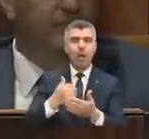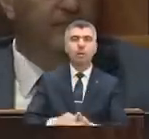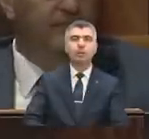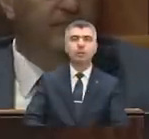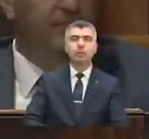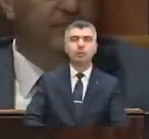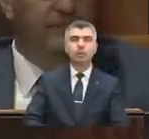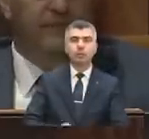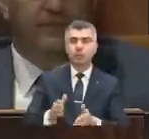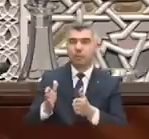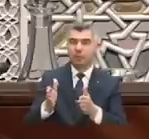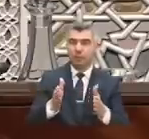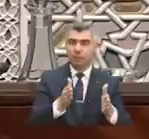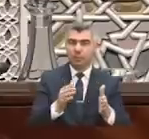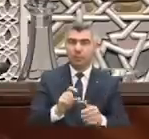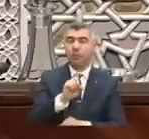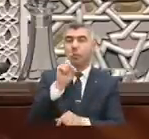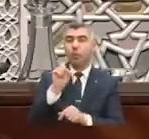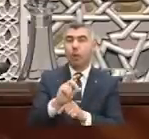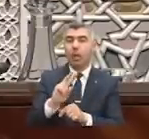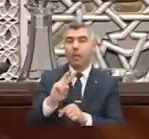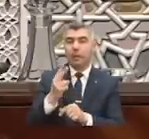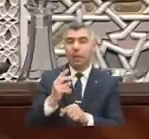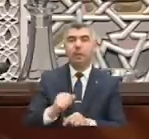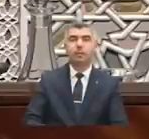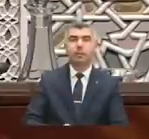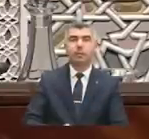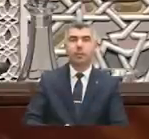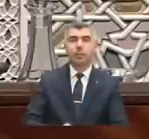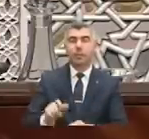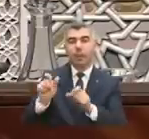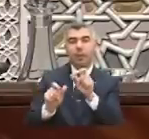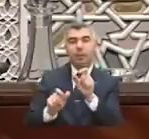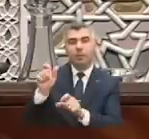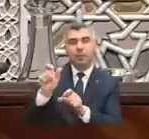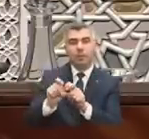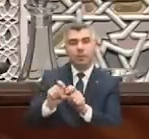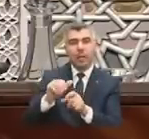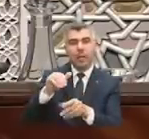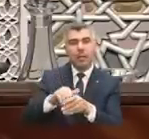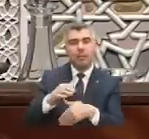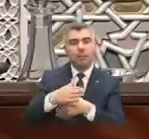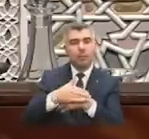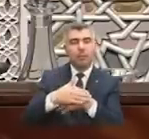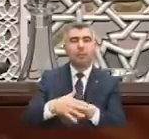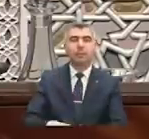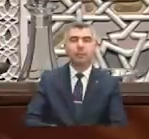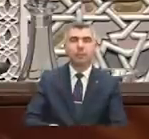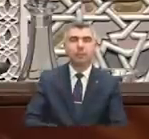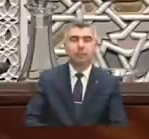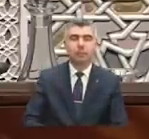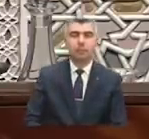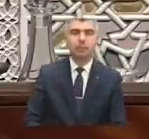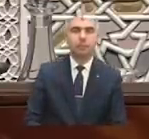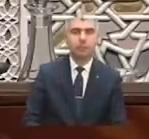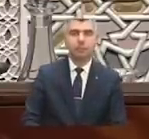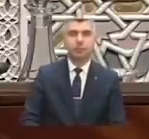سيد النائب المحترم السؤال الثاني وهو الي دائما المحترمين الفريق التجمع الوطني للاحرار